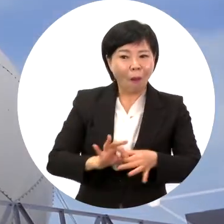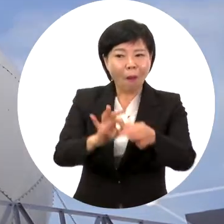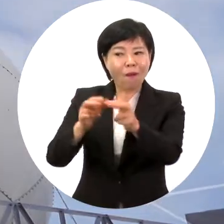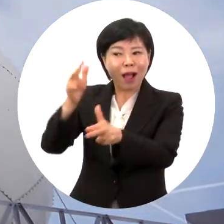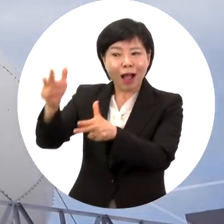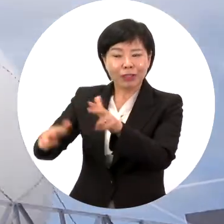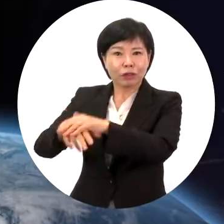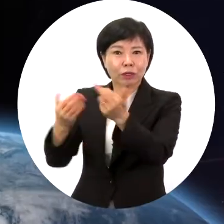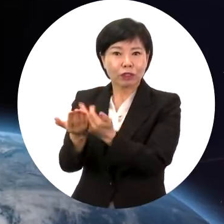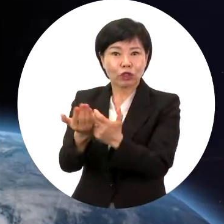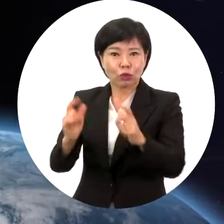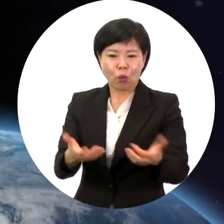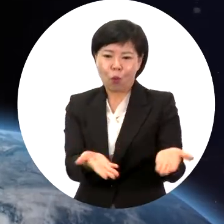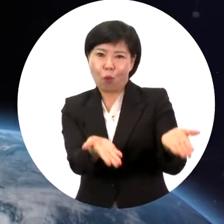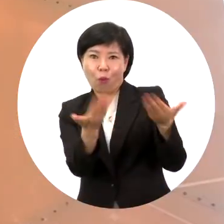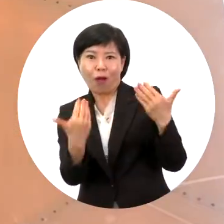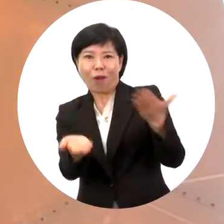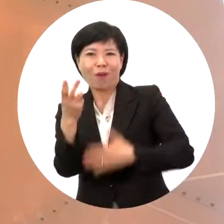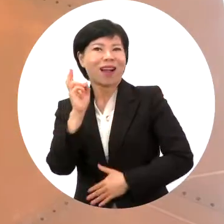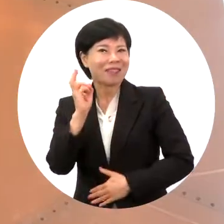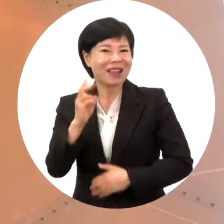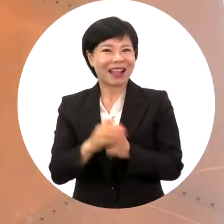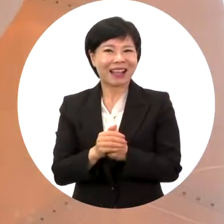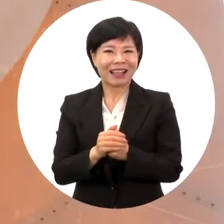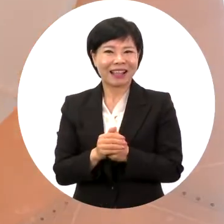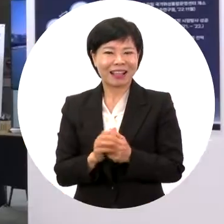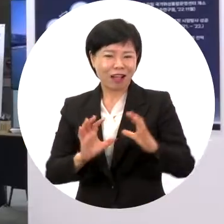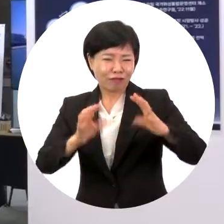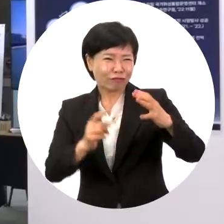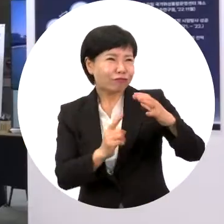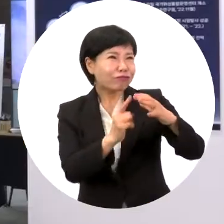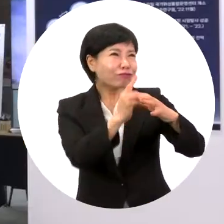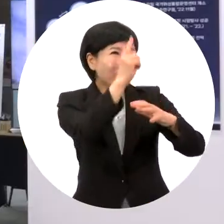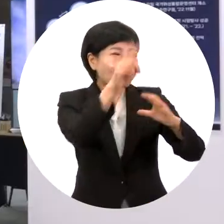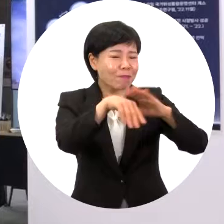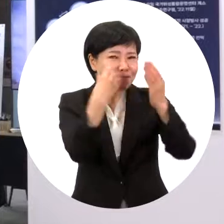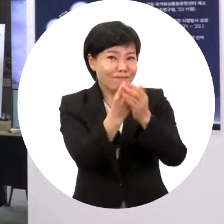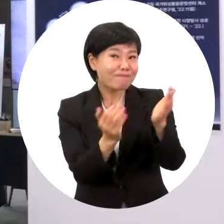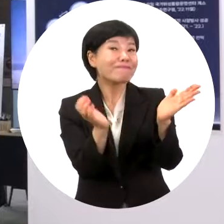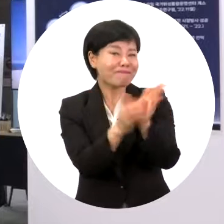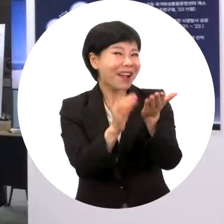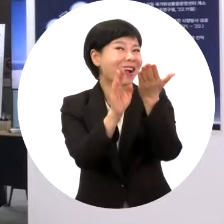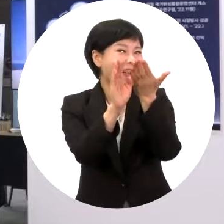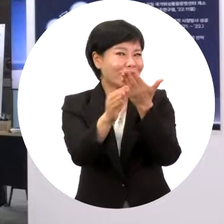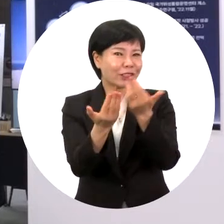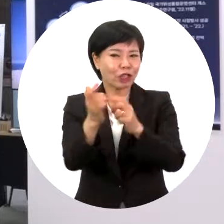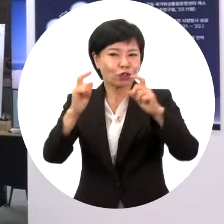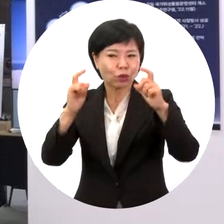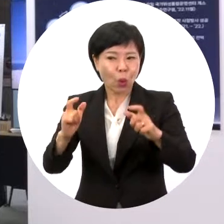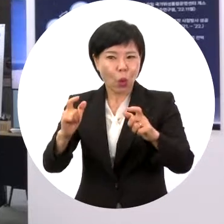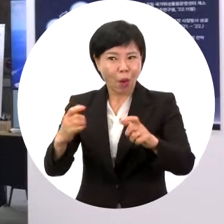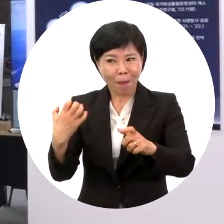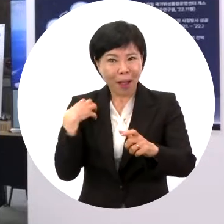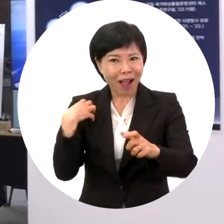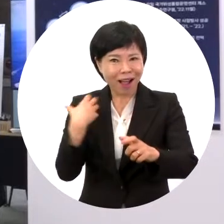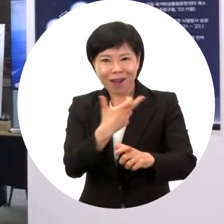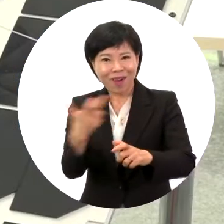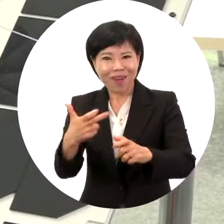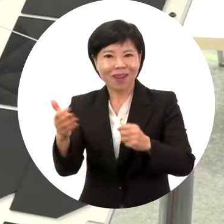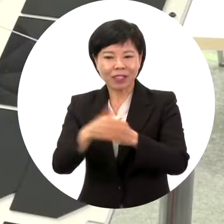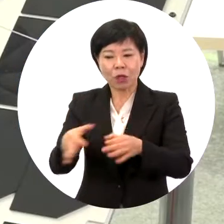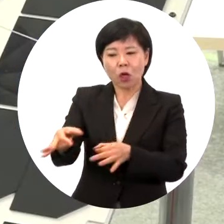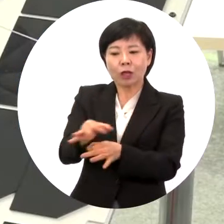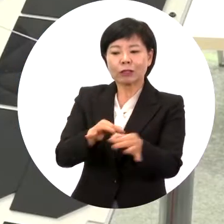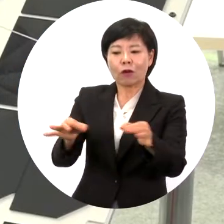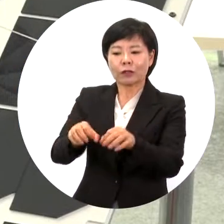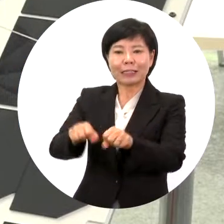잇따라 제주에 자리 잡을 것으로 예상되는데요. 우주산업 생태계가 구축되고 제조업 비중이 확대되면 지역 경제